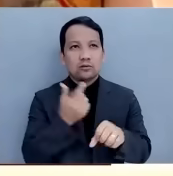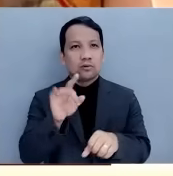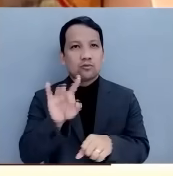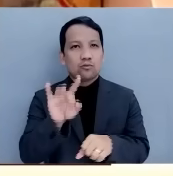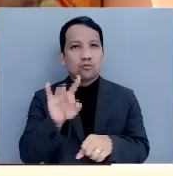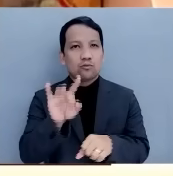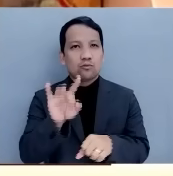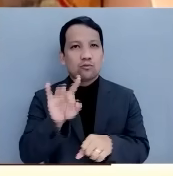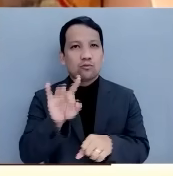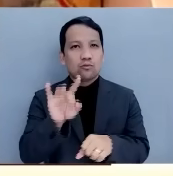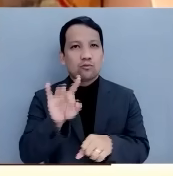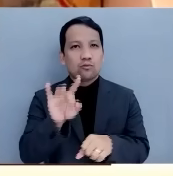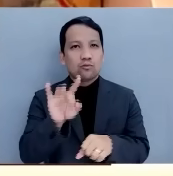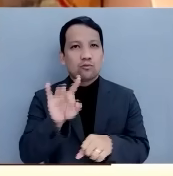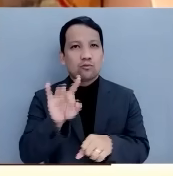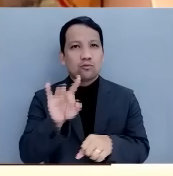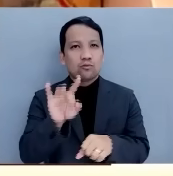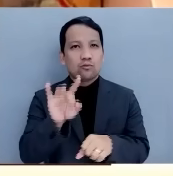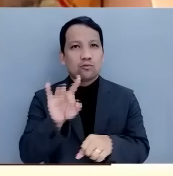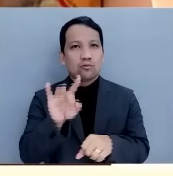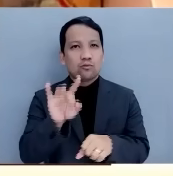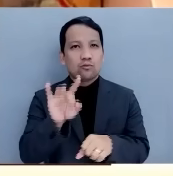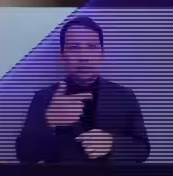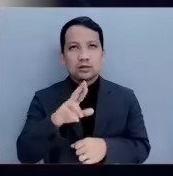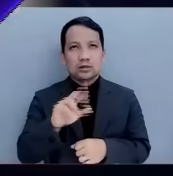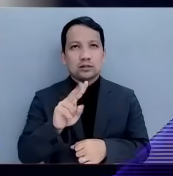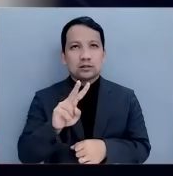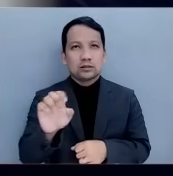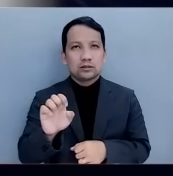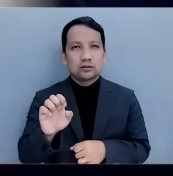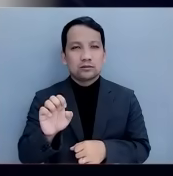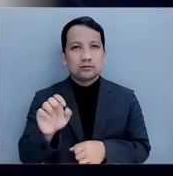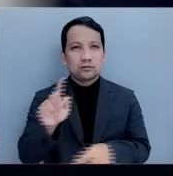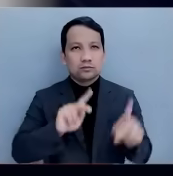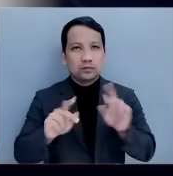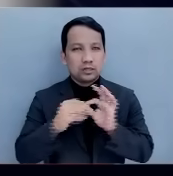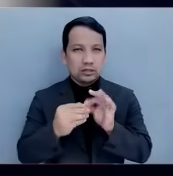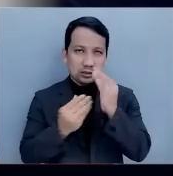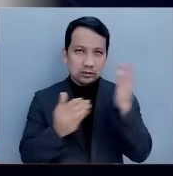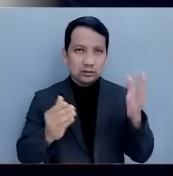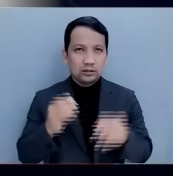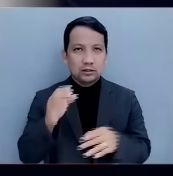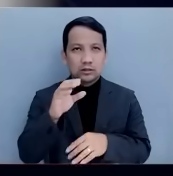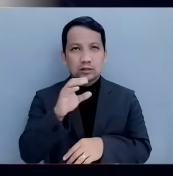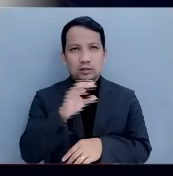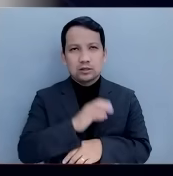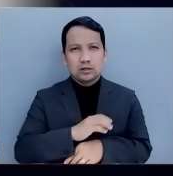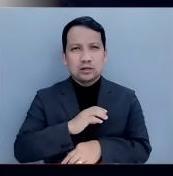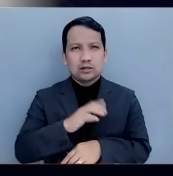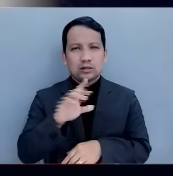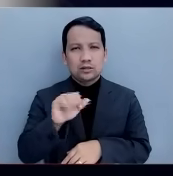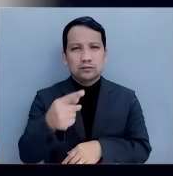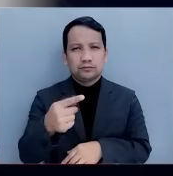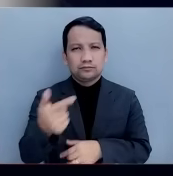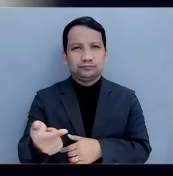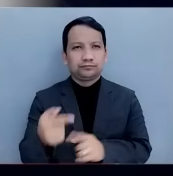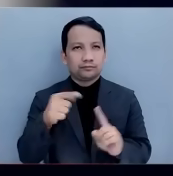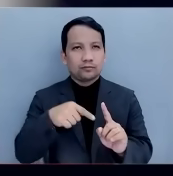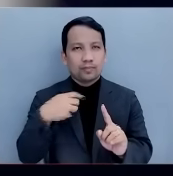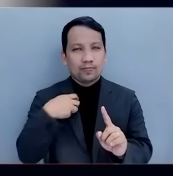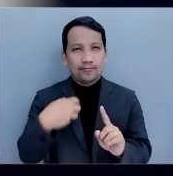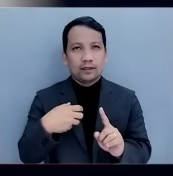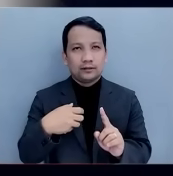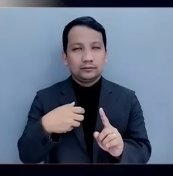pulis. May pananagutan sa grave irregularity in the performance of duty at conduct unbecoming of an officer, sina Police